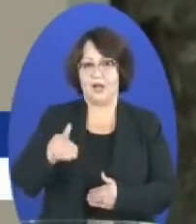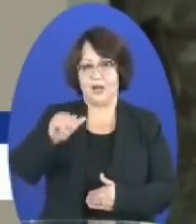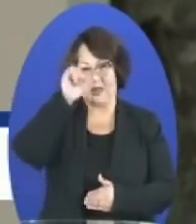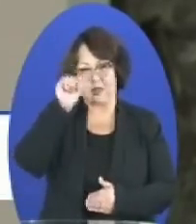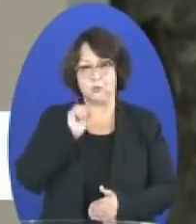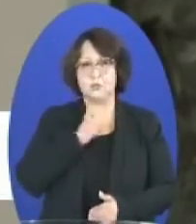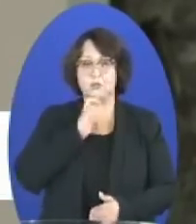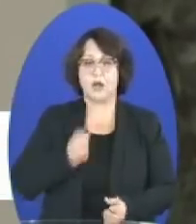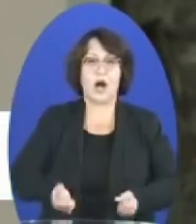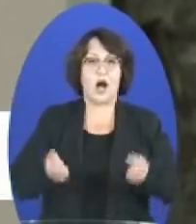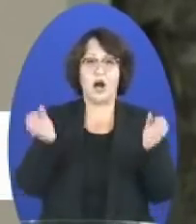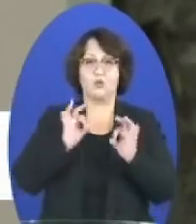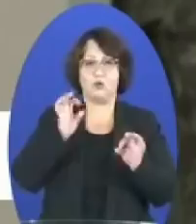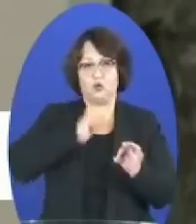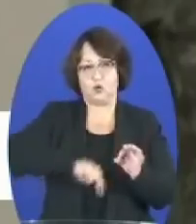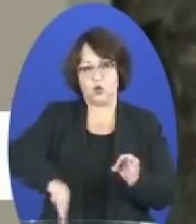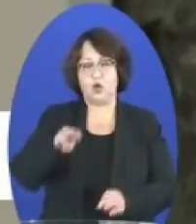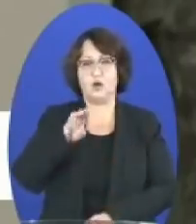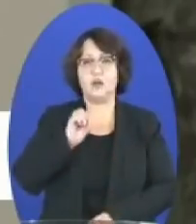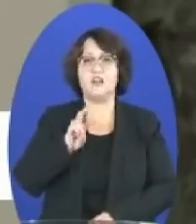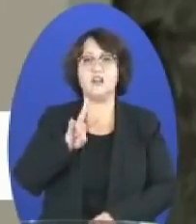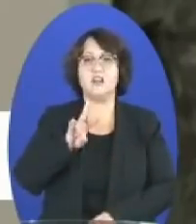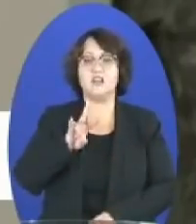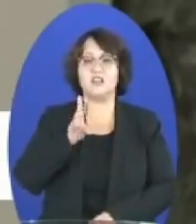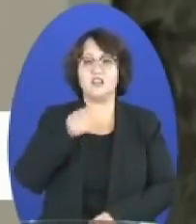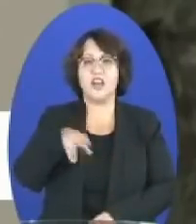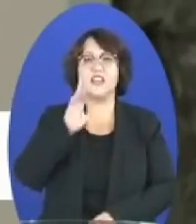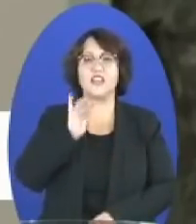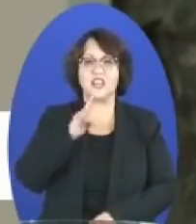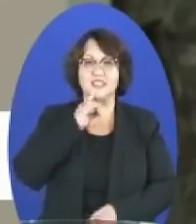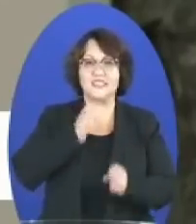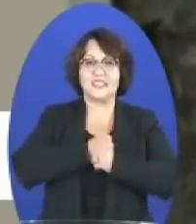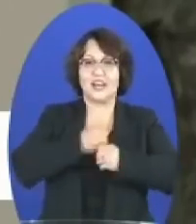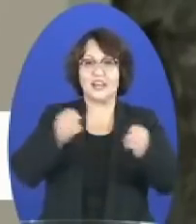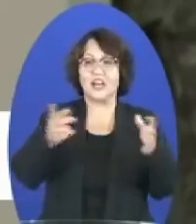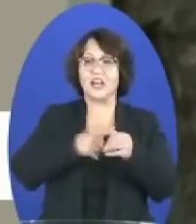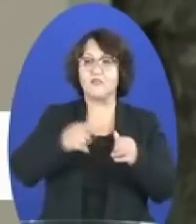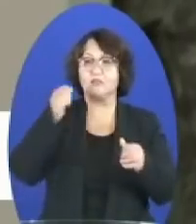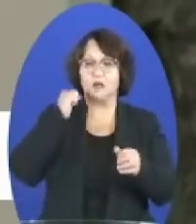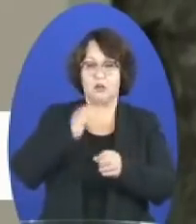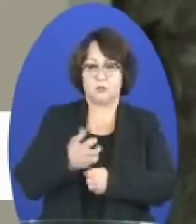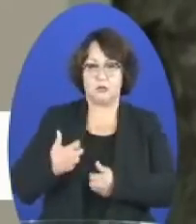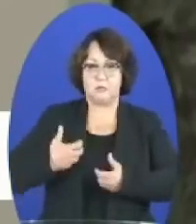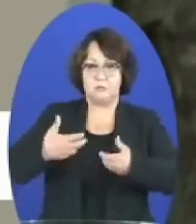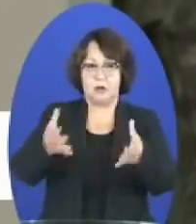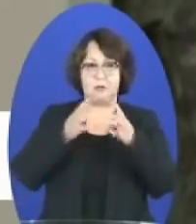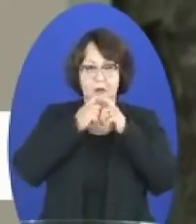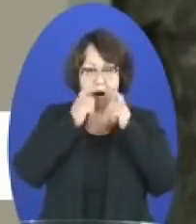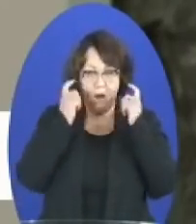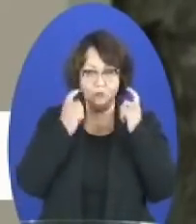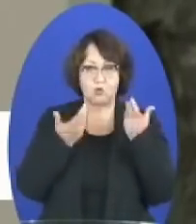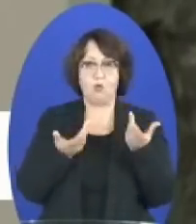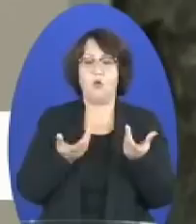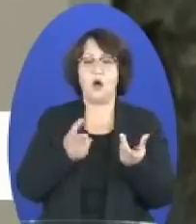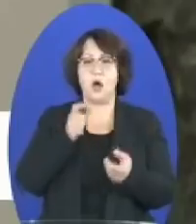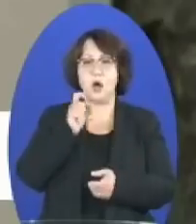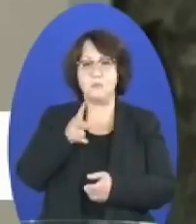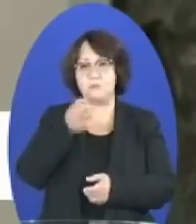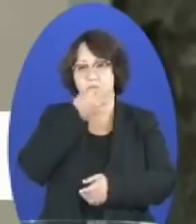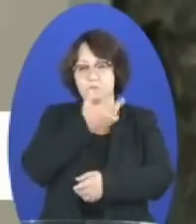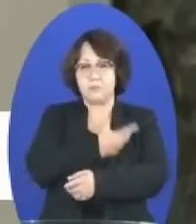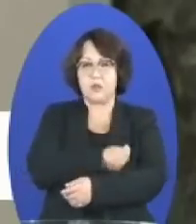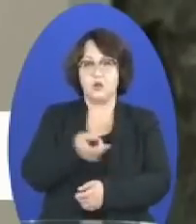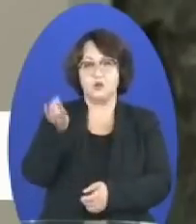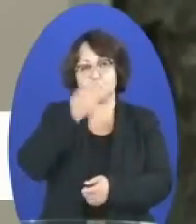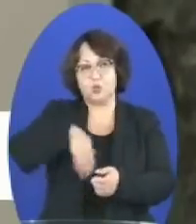бол тендер зарлж байгаа юм. Тэгэхээр энэ шаардлагатай ялангуяа тэр нарийн шүүлтүүрт амны халт үүд юм уу шаардлагатай эм тариг бол шууд